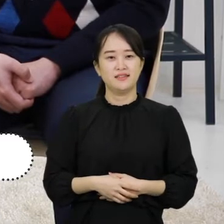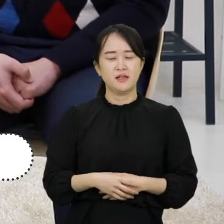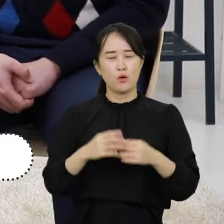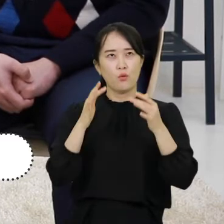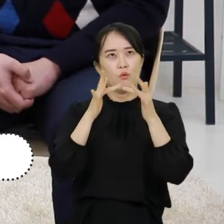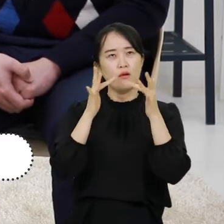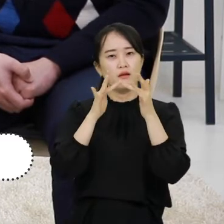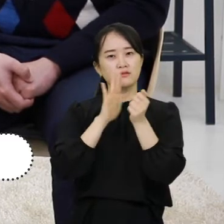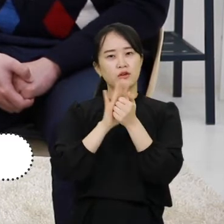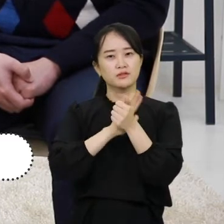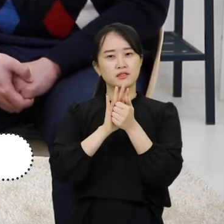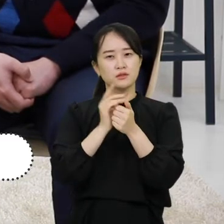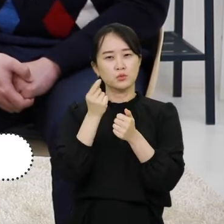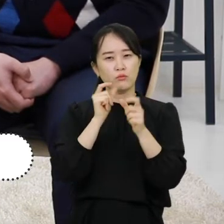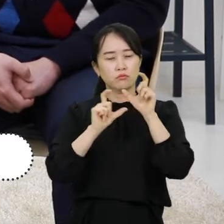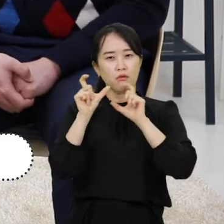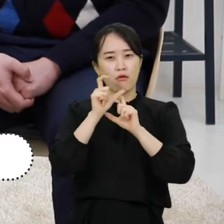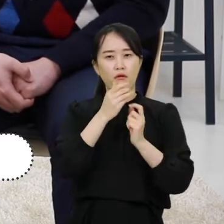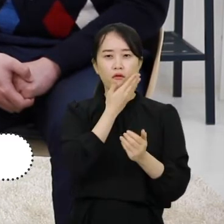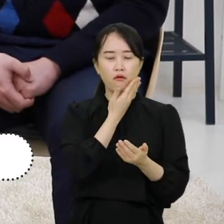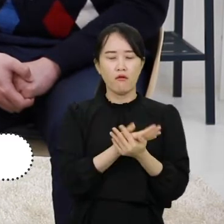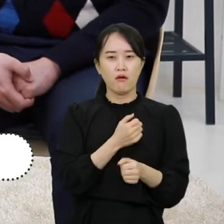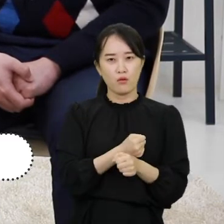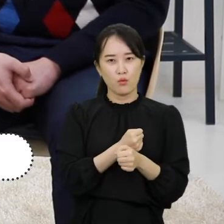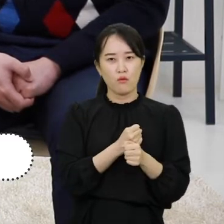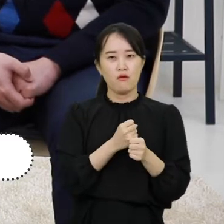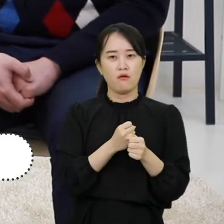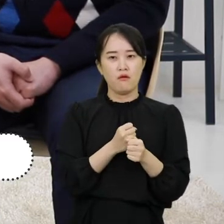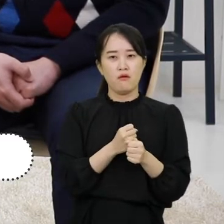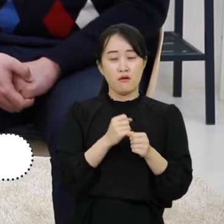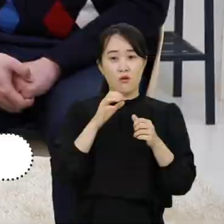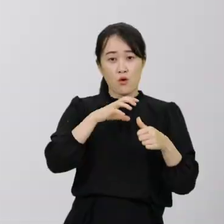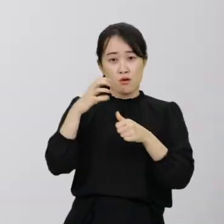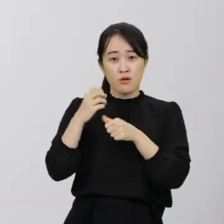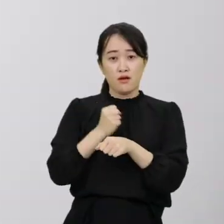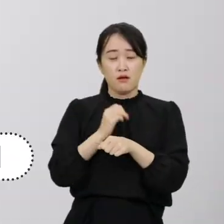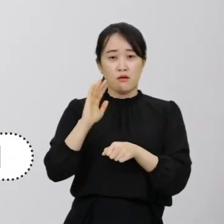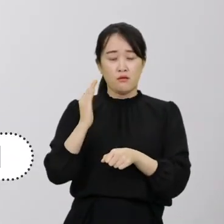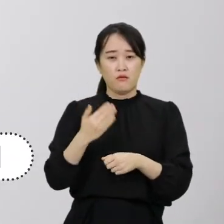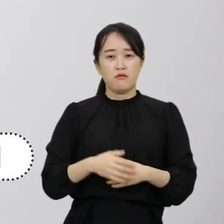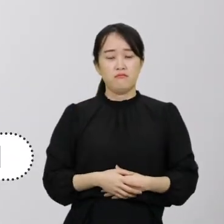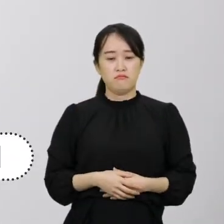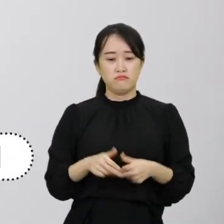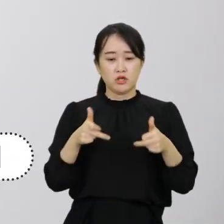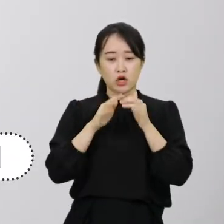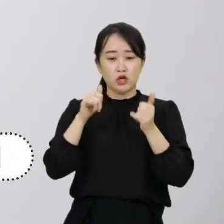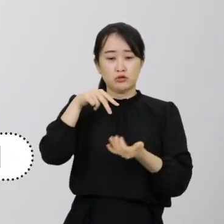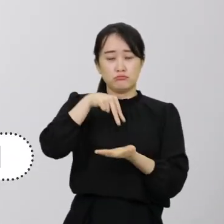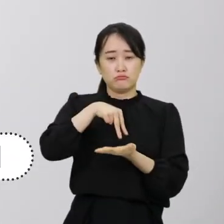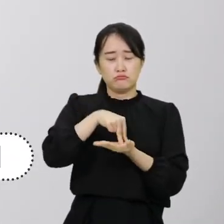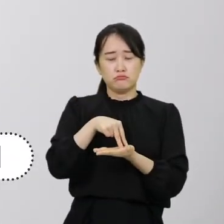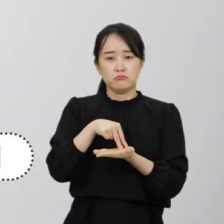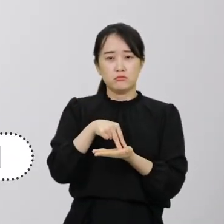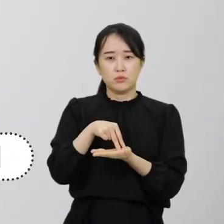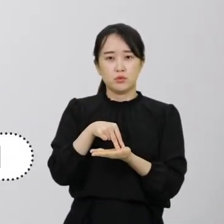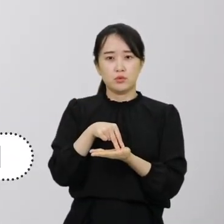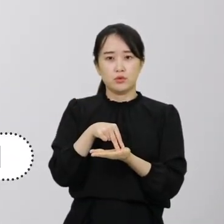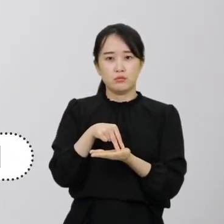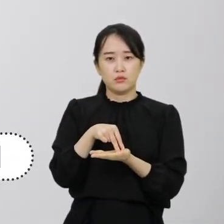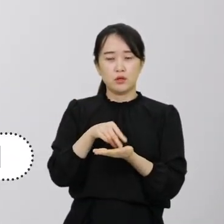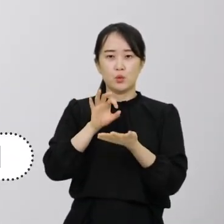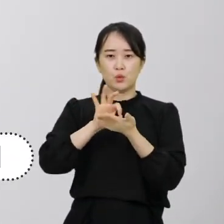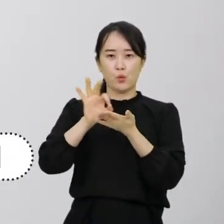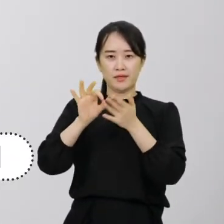온라인 서비스라는 게 조금 더 중요해지고 많은 사람들이 찾고 활용하게 되잖아요. 네. 장애 당사자도